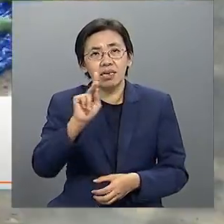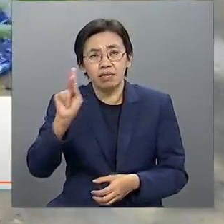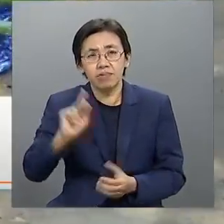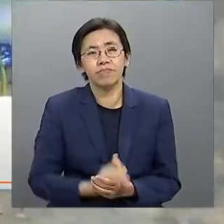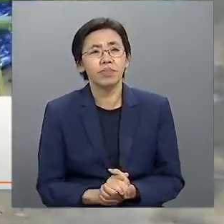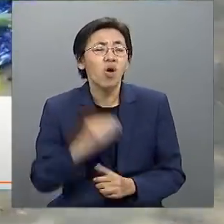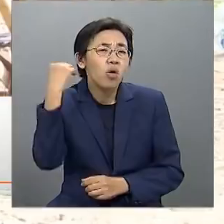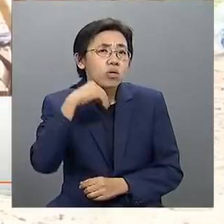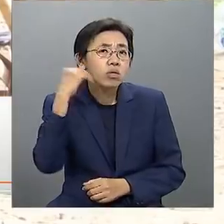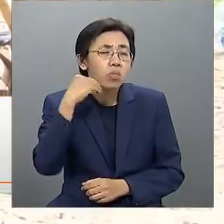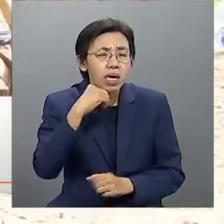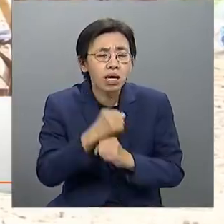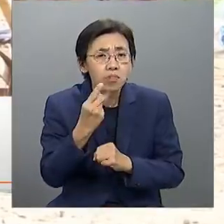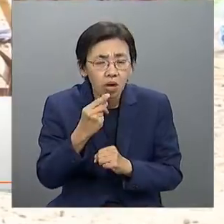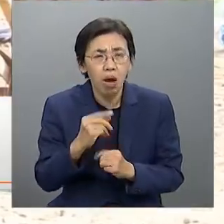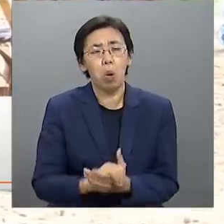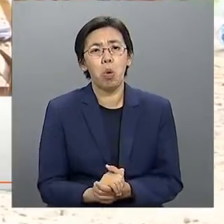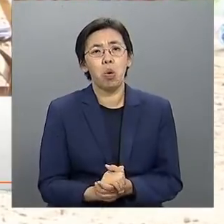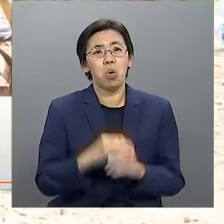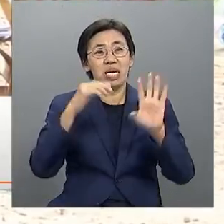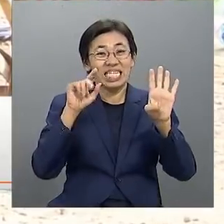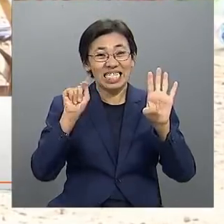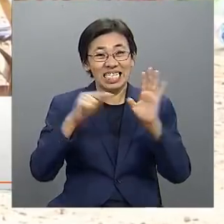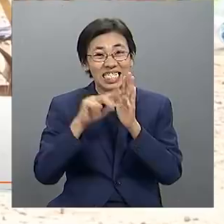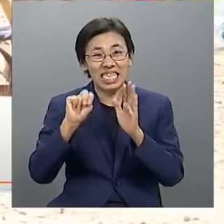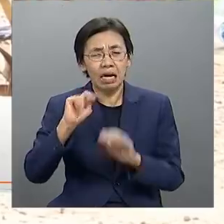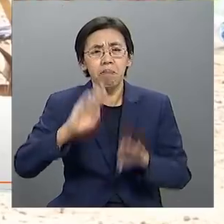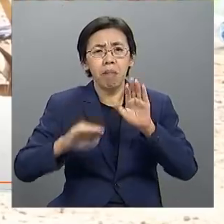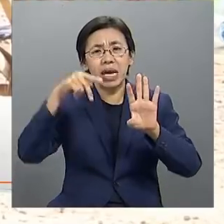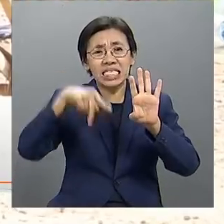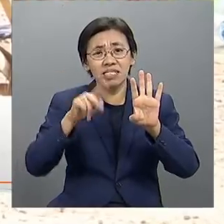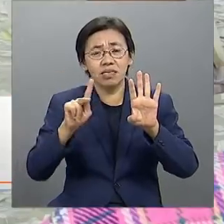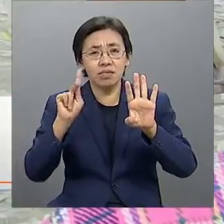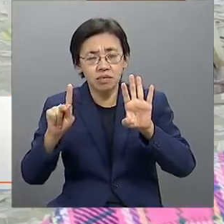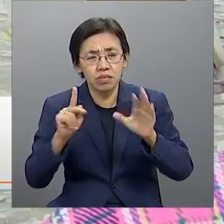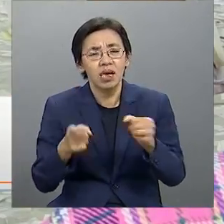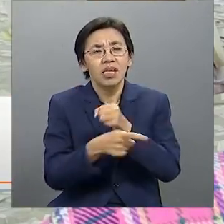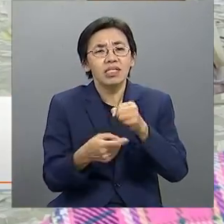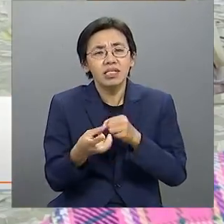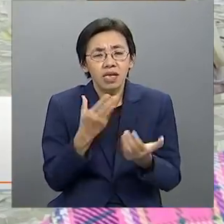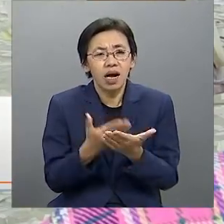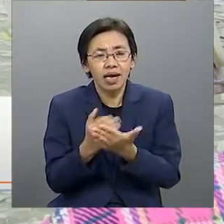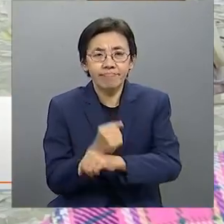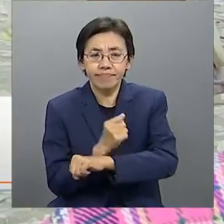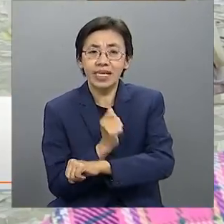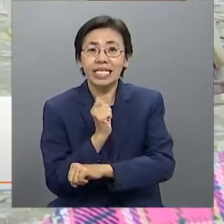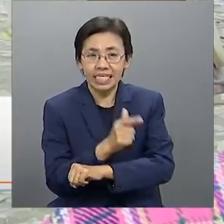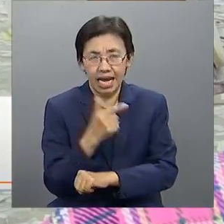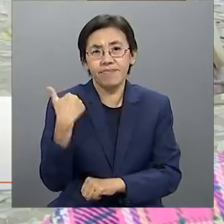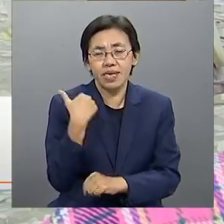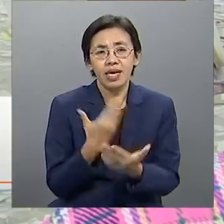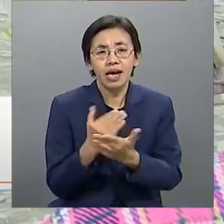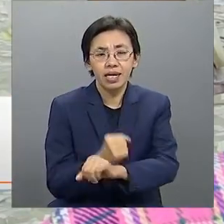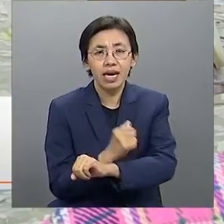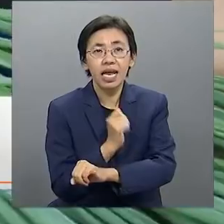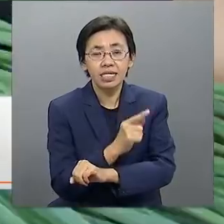อมมากถึง4ตันด้วยกันค่ะซึ่งชาวนาจะได้รับค่าจ้างจากการปอกต้นหอมอยู่ที่ราคากิโลกรัมละ